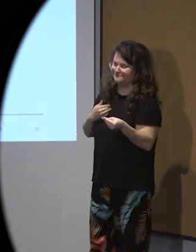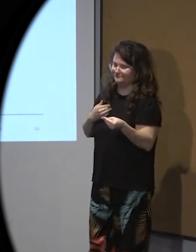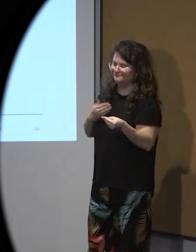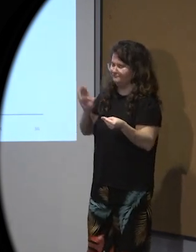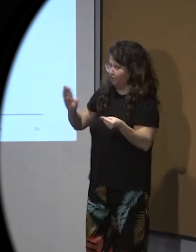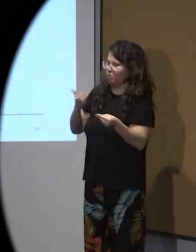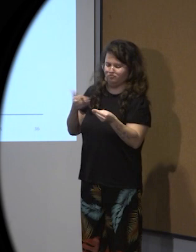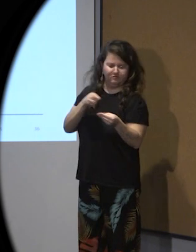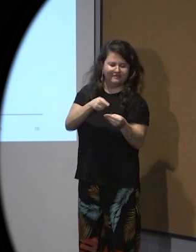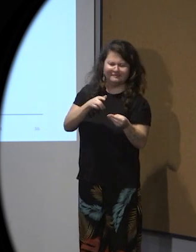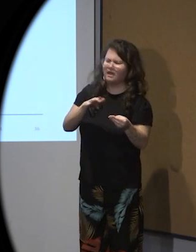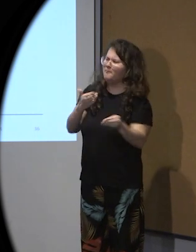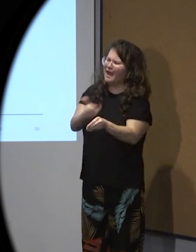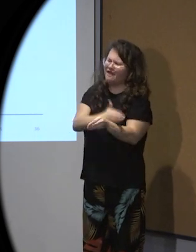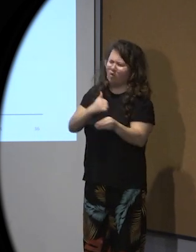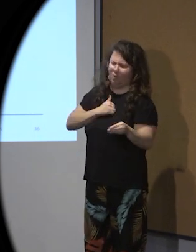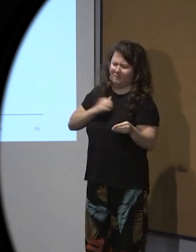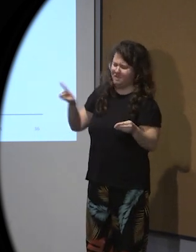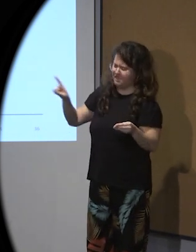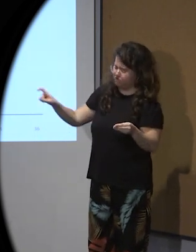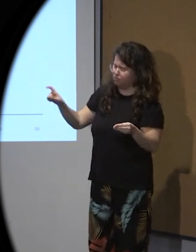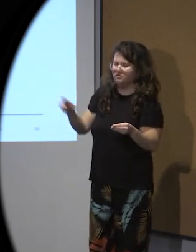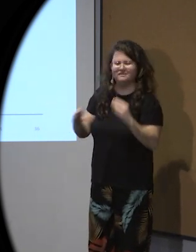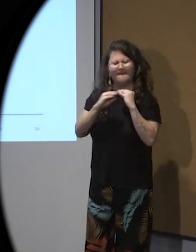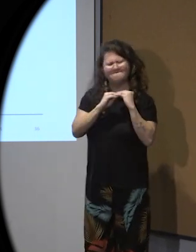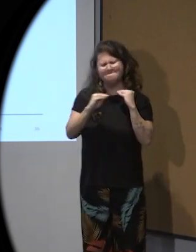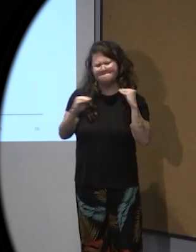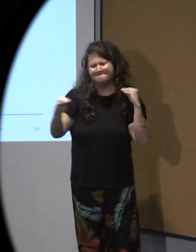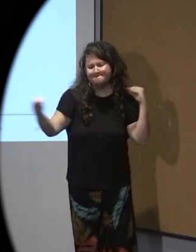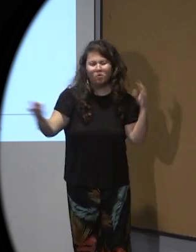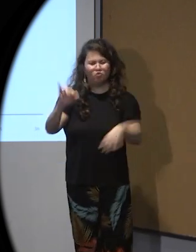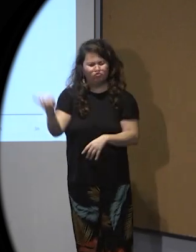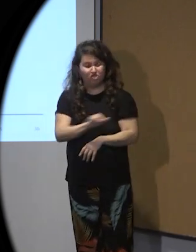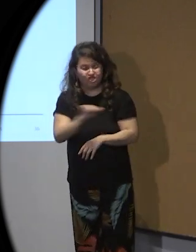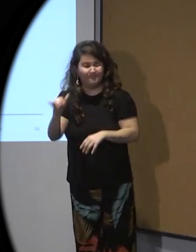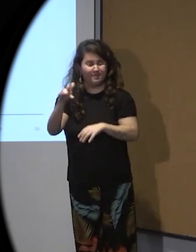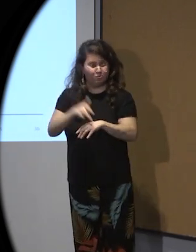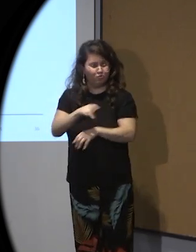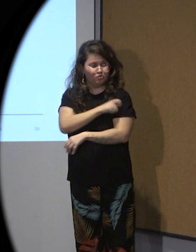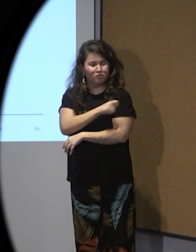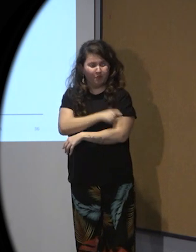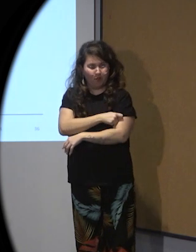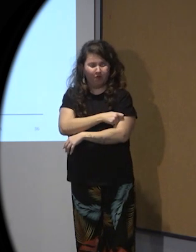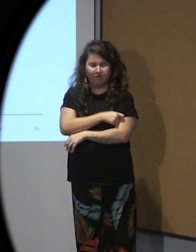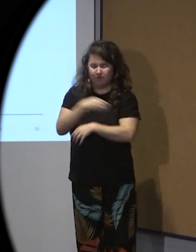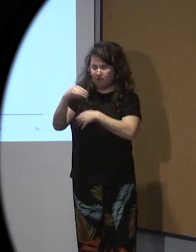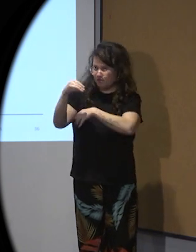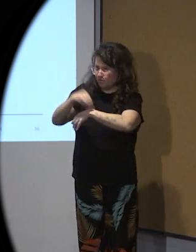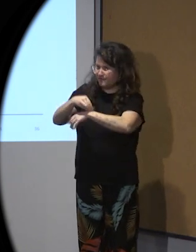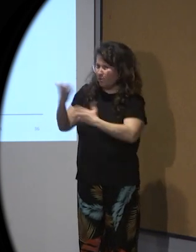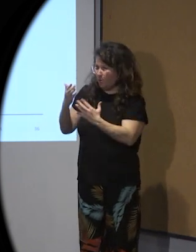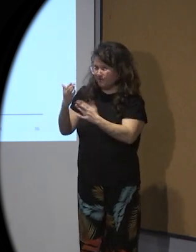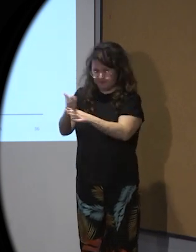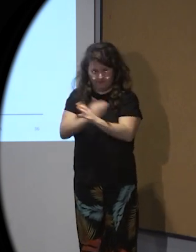je voulais savoir, quand on veut s'y remettre au sport, ça fait longtemps, ou voire on n'en a jamais fait, est-ce que vous conseillez d'aller voir un médecin généraliste du